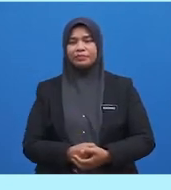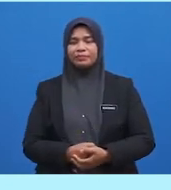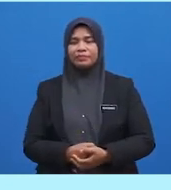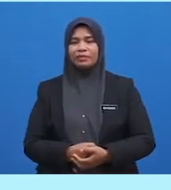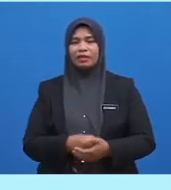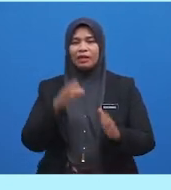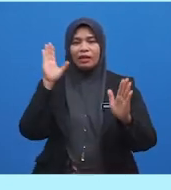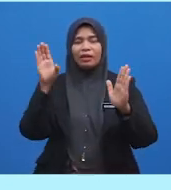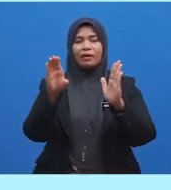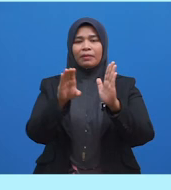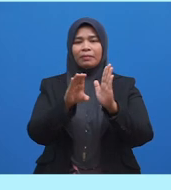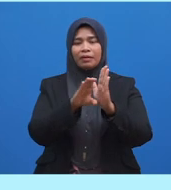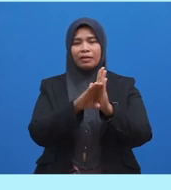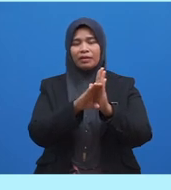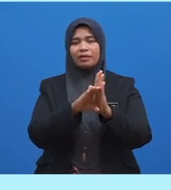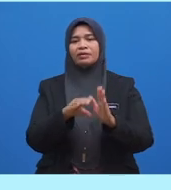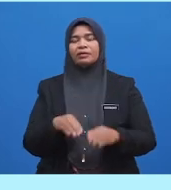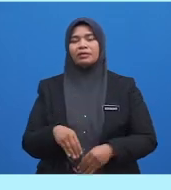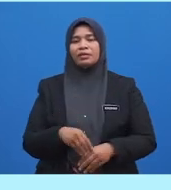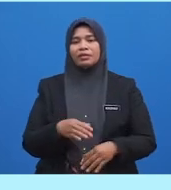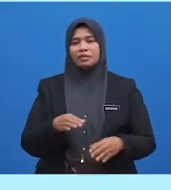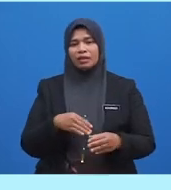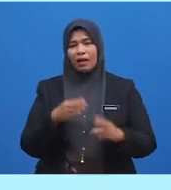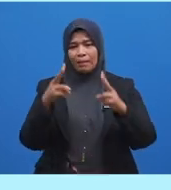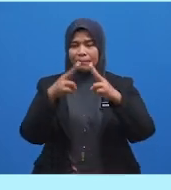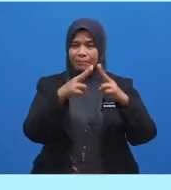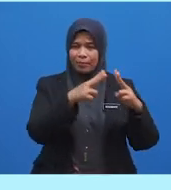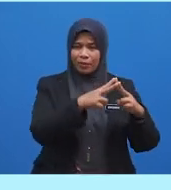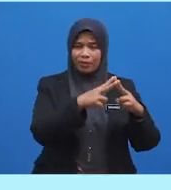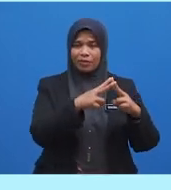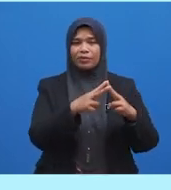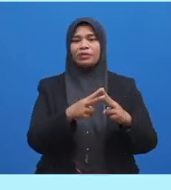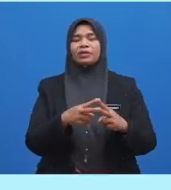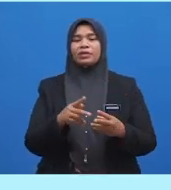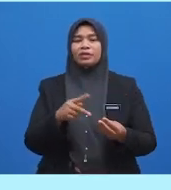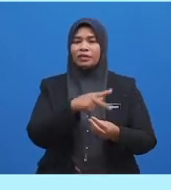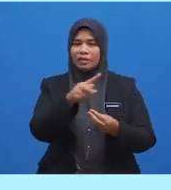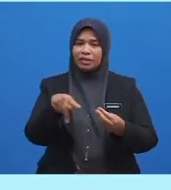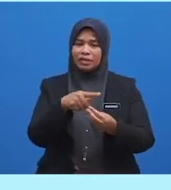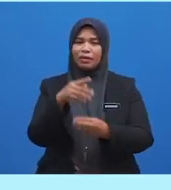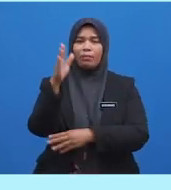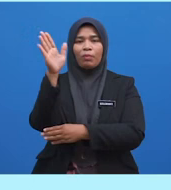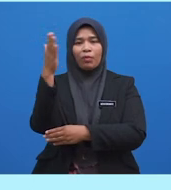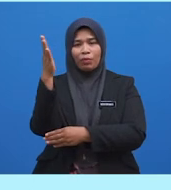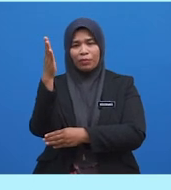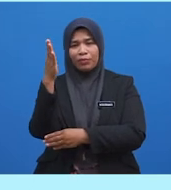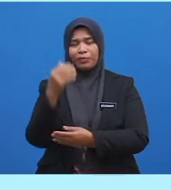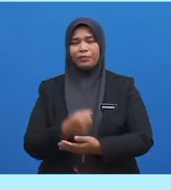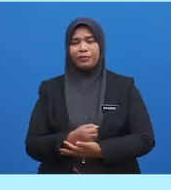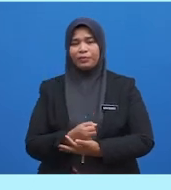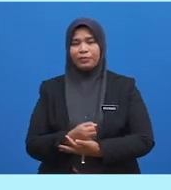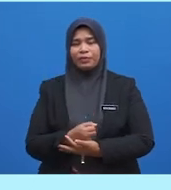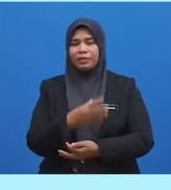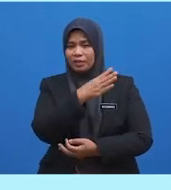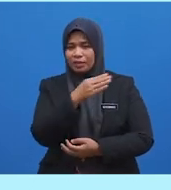gambar pemandangan sebuah kampung di kelilingi pokok-pokok